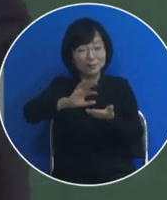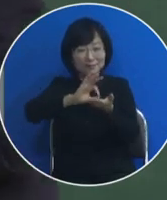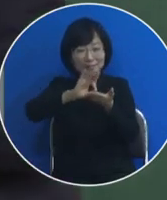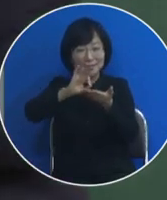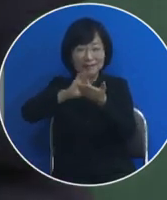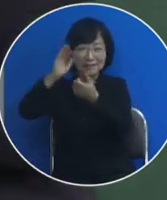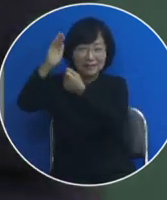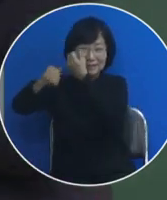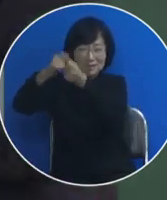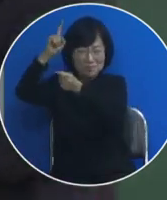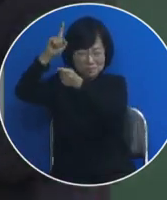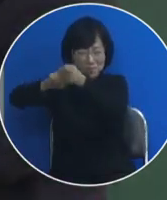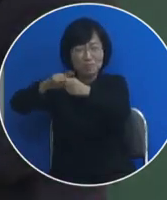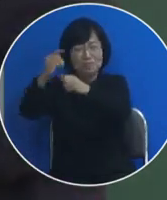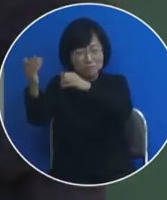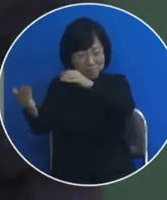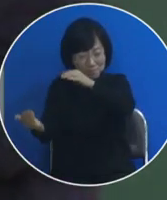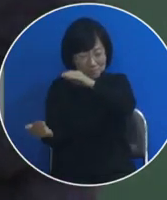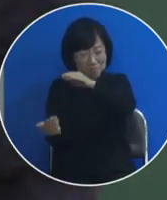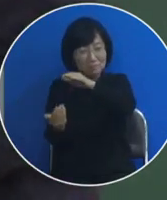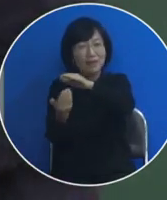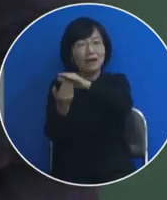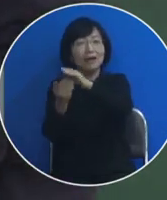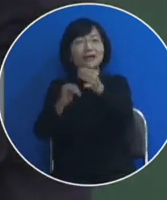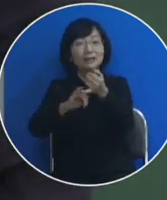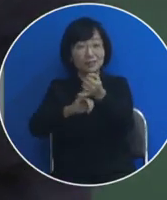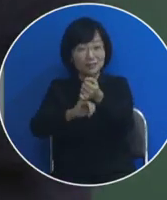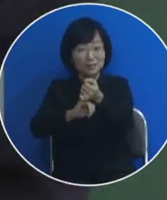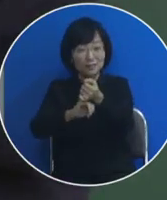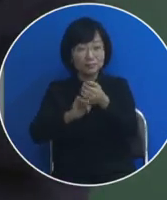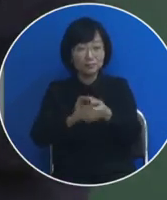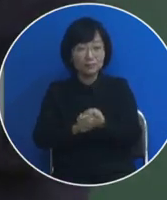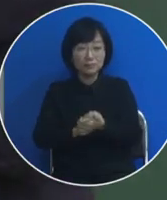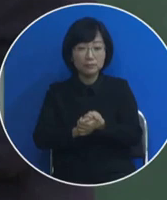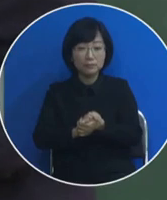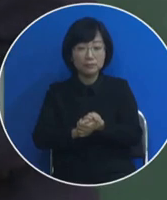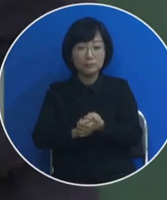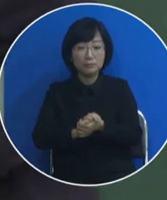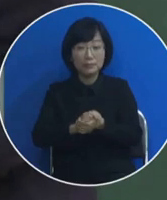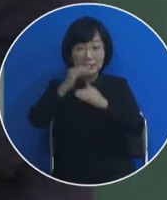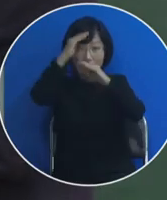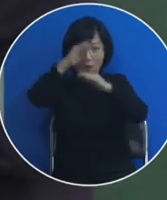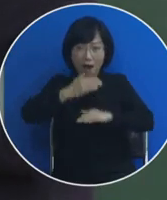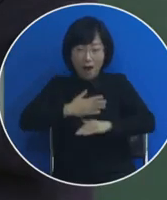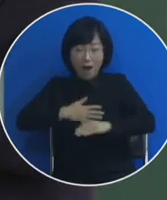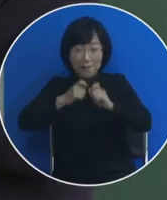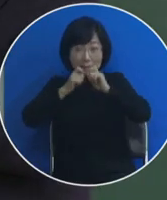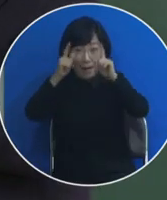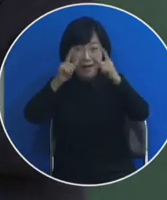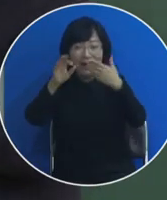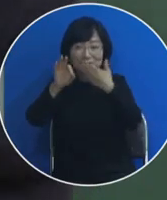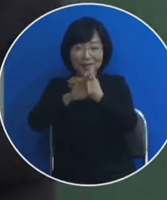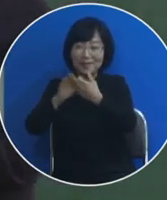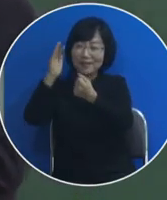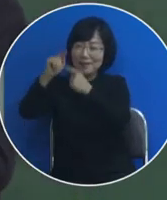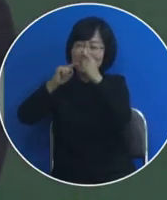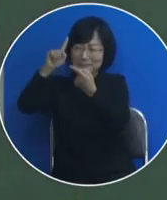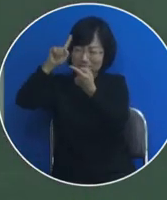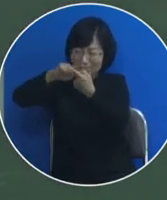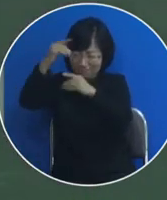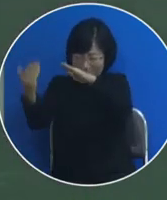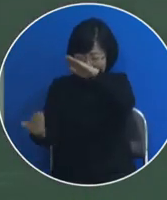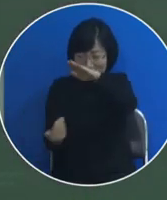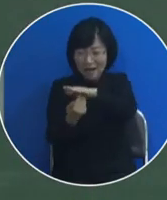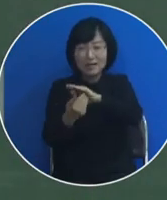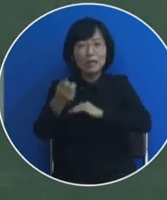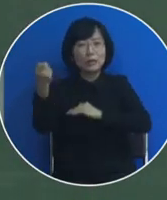His goal through you. 이 말을 알아들은 사람에게는 말씀이 역사할 뿐만 아니라 허감은 무너질 수. To those who understand these words, not only